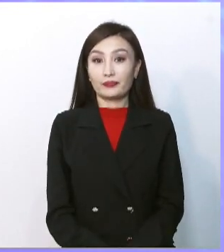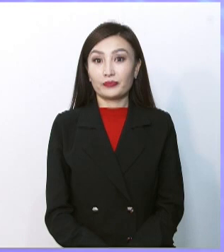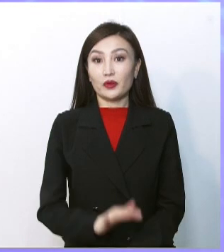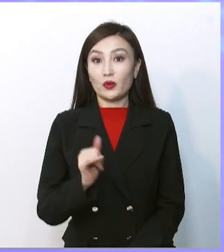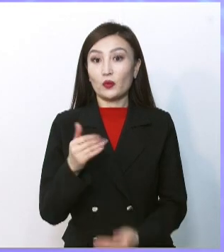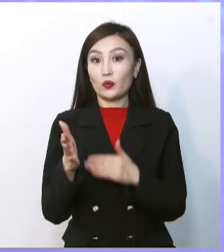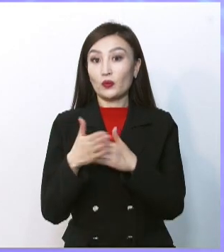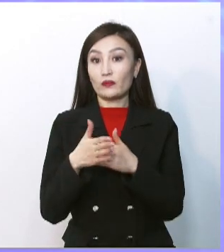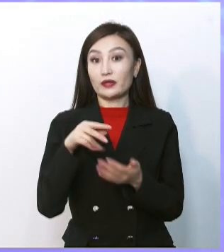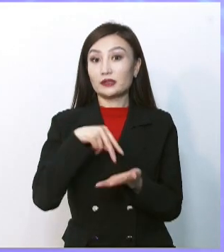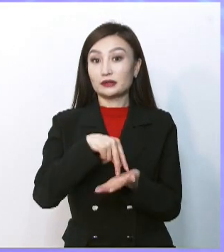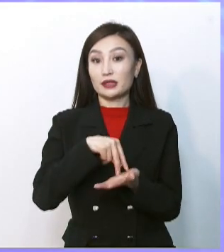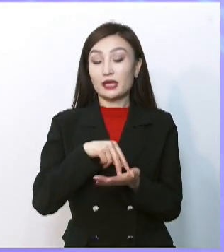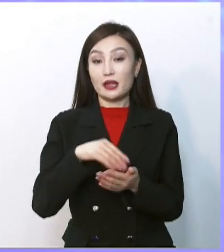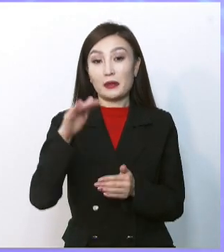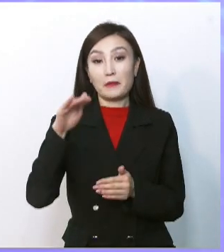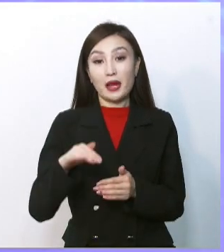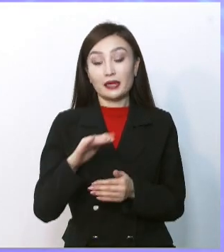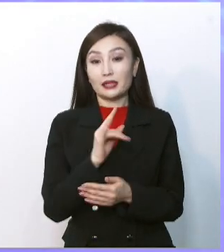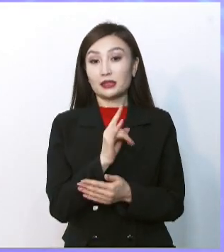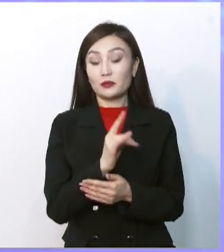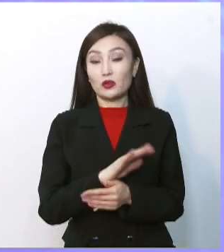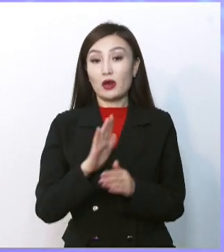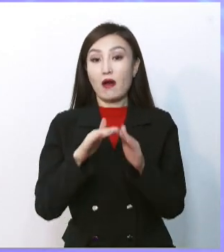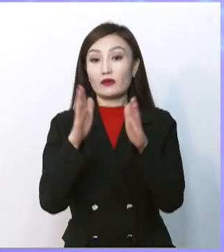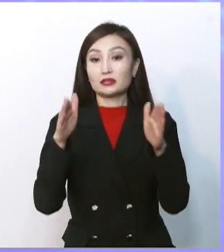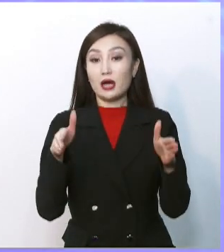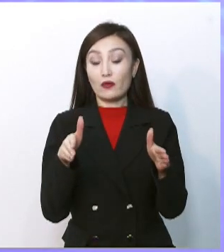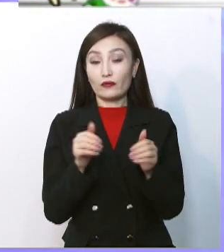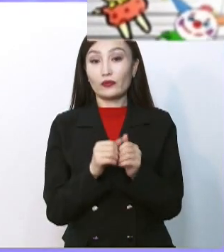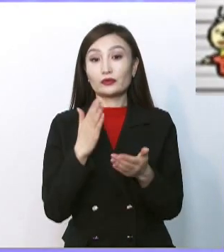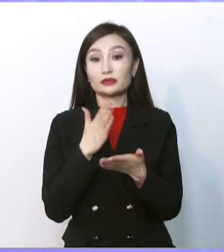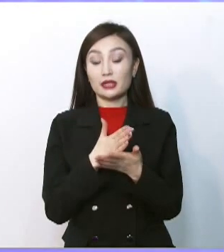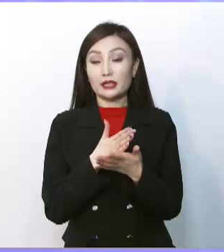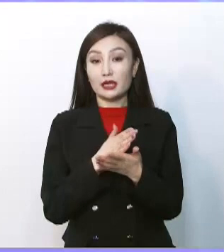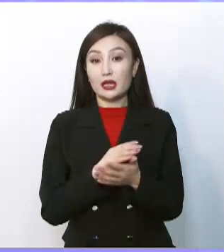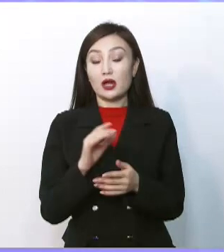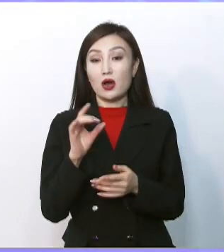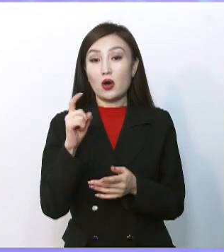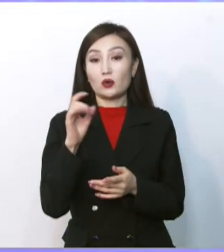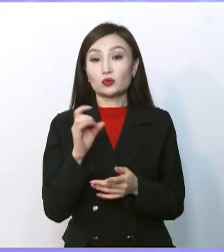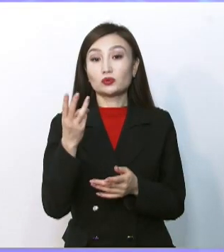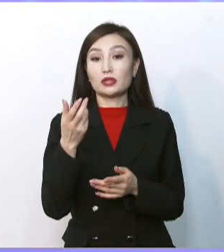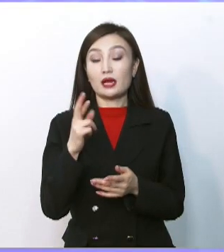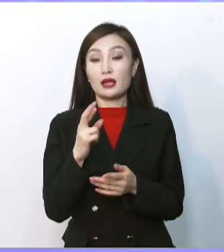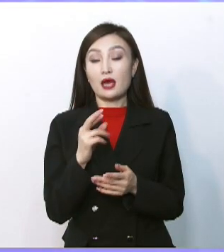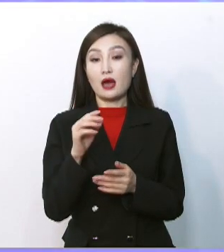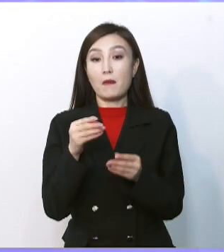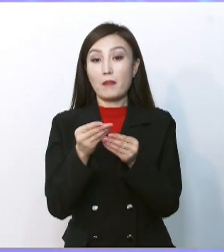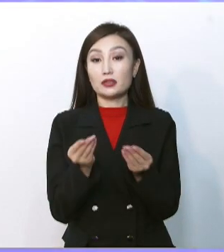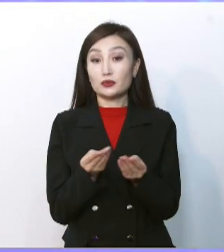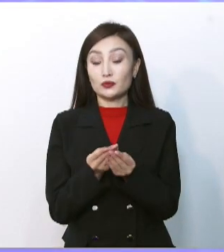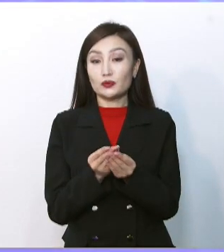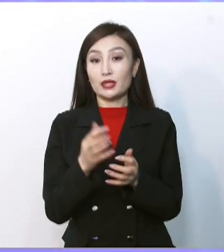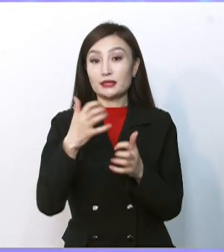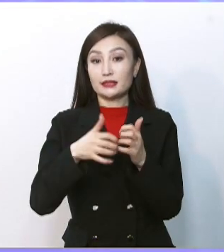У двери стоял маленький ребенок. В шкафу стоял хрустальная посуда.